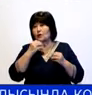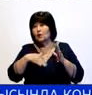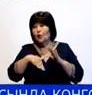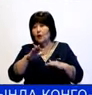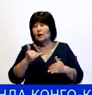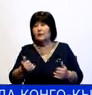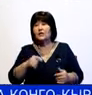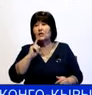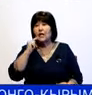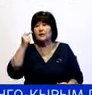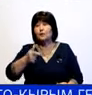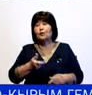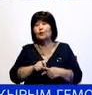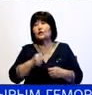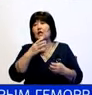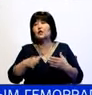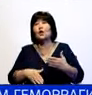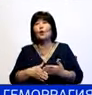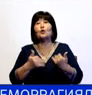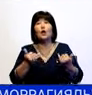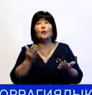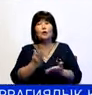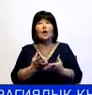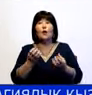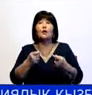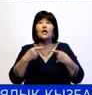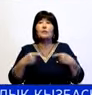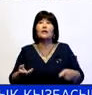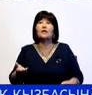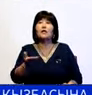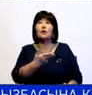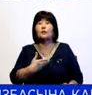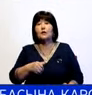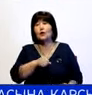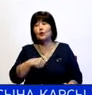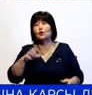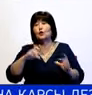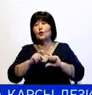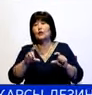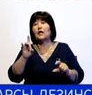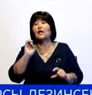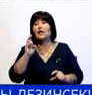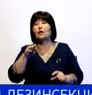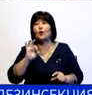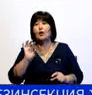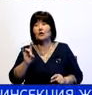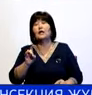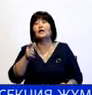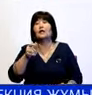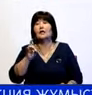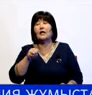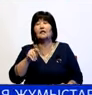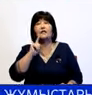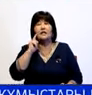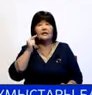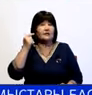де жас ғалымдарымызға өте жақсы қолдау болып жатыр. Одан басқа біздің өзіміздің университетімізде ректордың гранты бар. Жас ғалымдарды